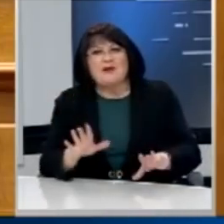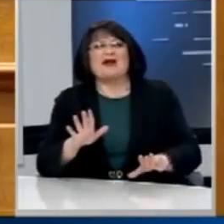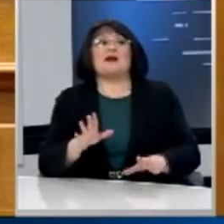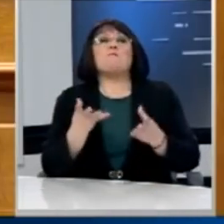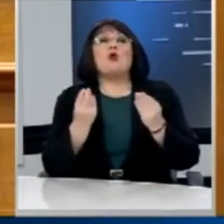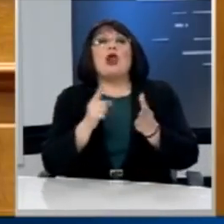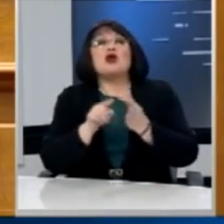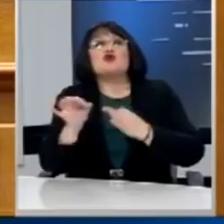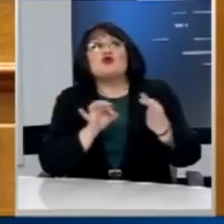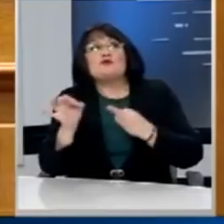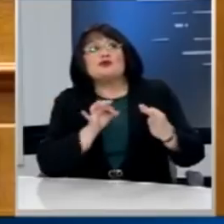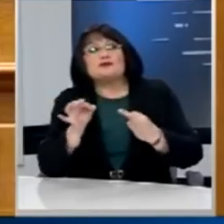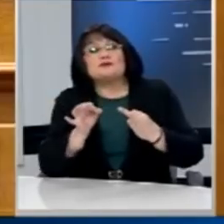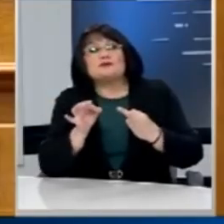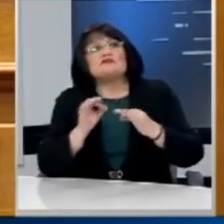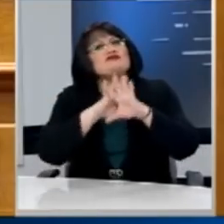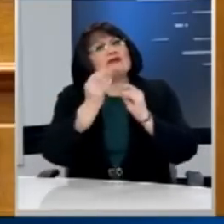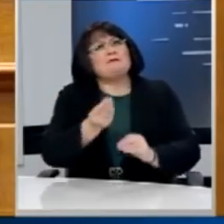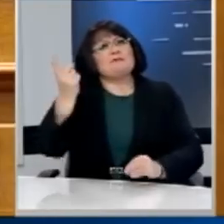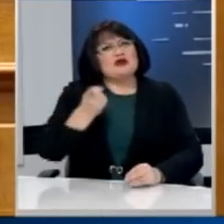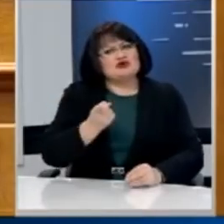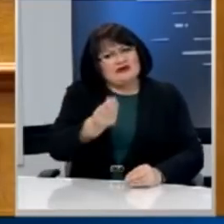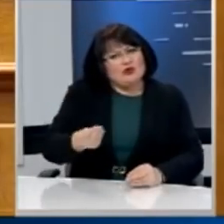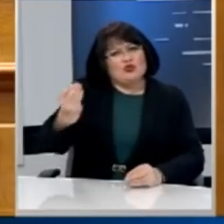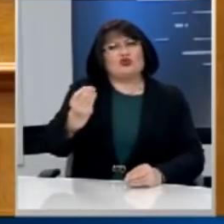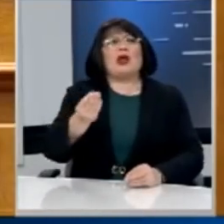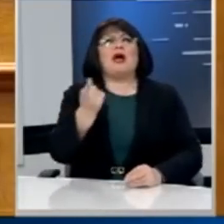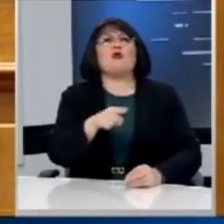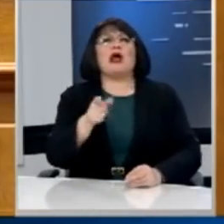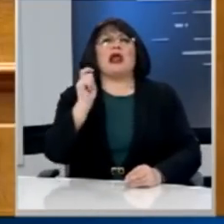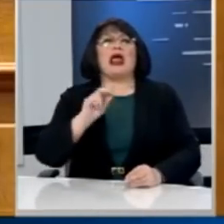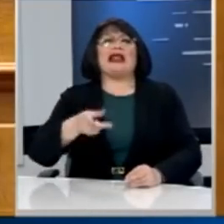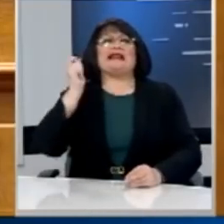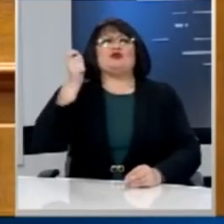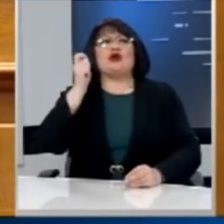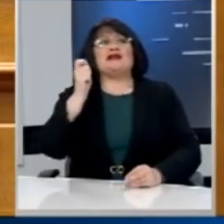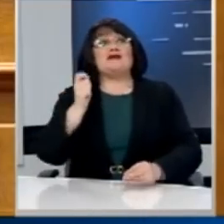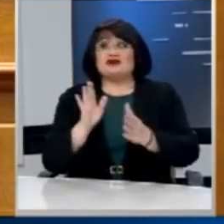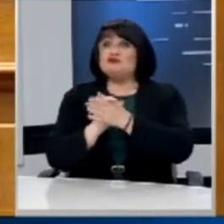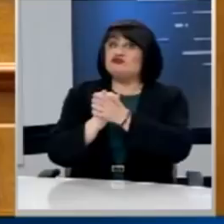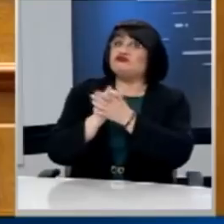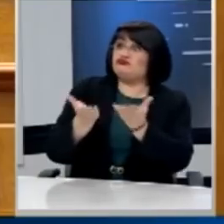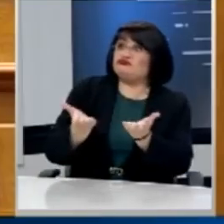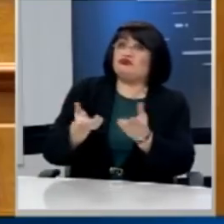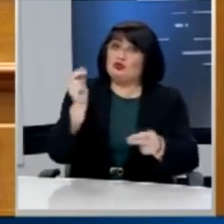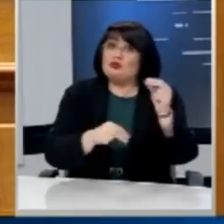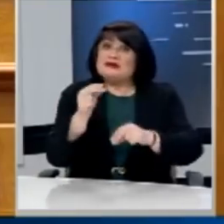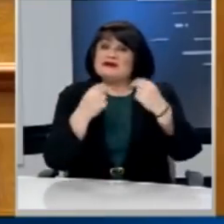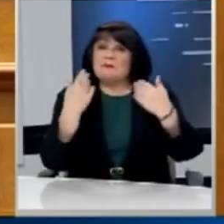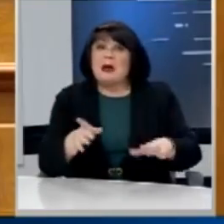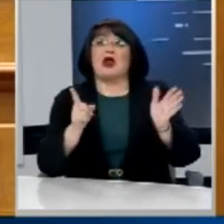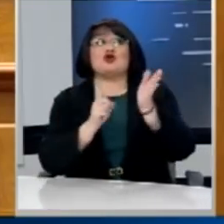πολλά εκ των οποίων βρήκαν ευρύτερη κοινοβουλευτική στήριξη και από τα κόμματα της αντιπολίτευσης. Το χαιρετίζω αυτό.